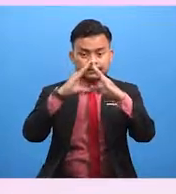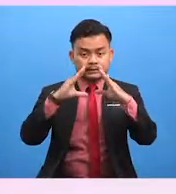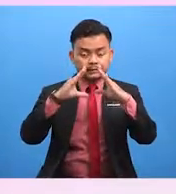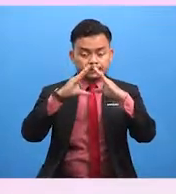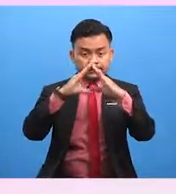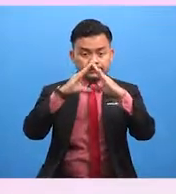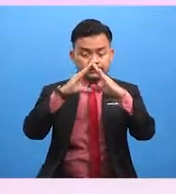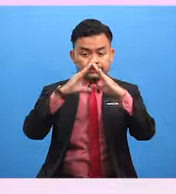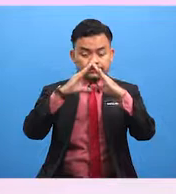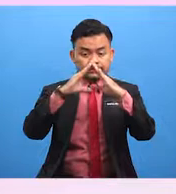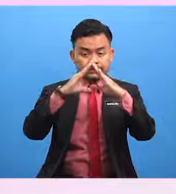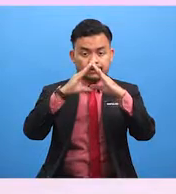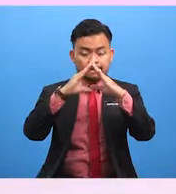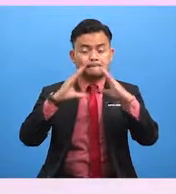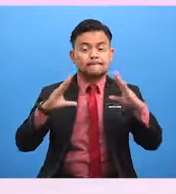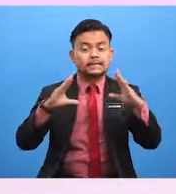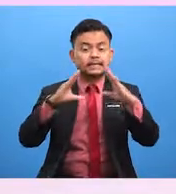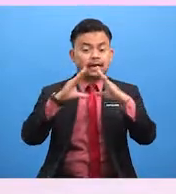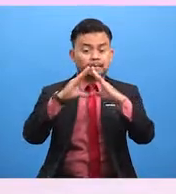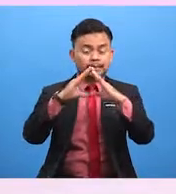lagi. Piramid.